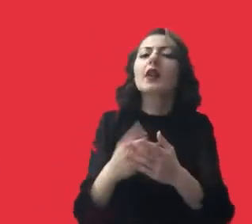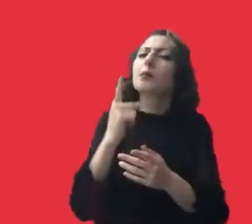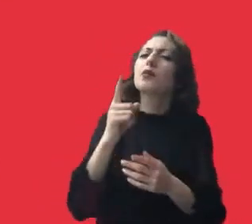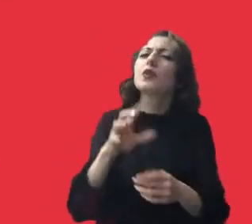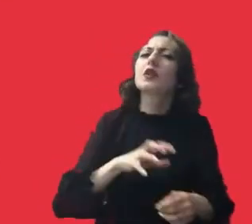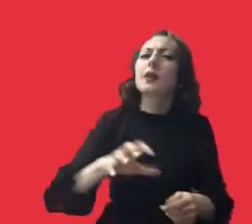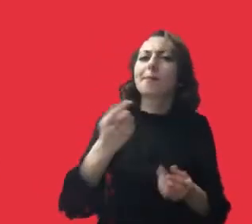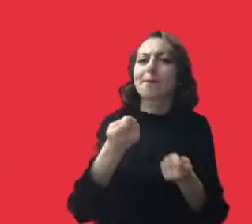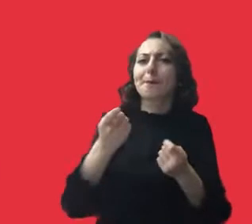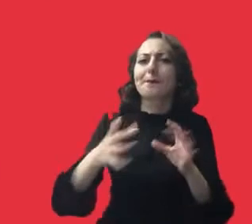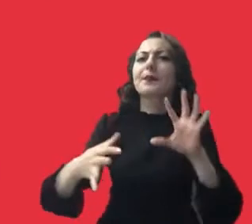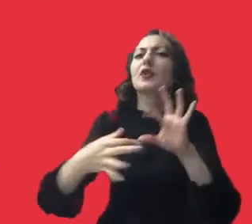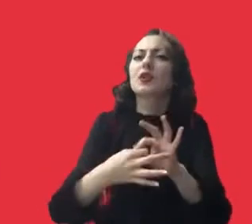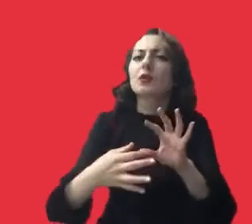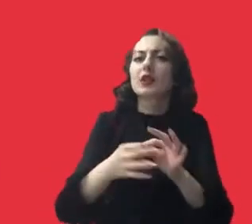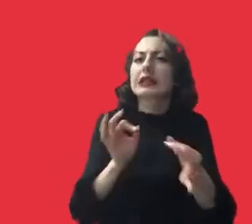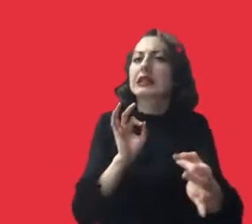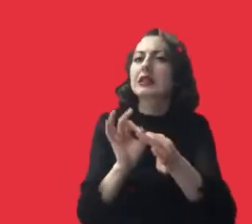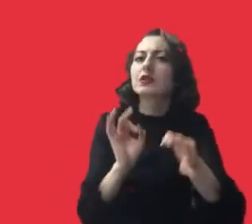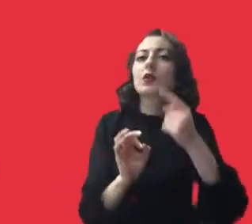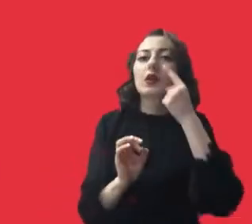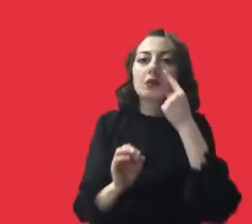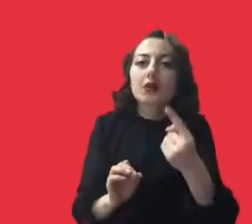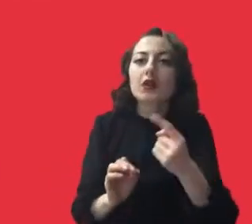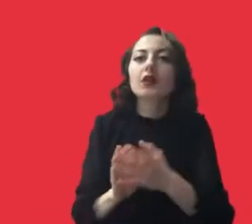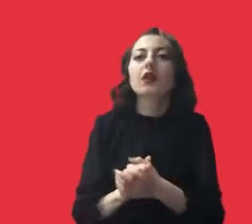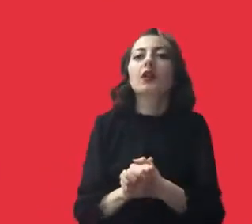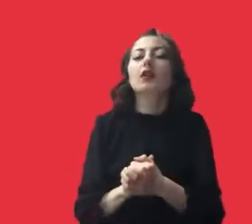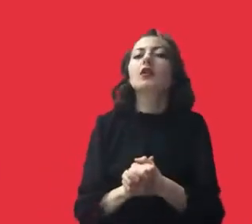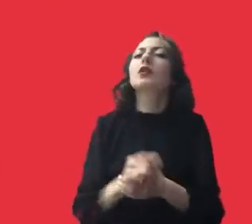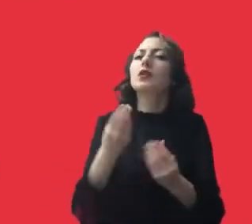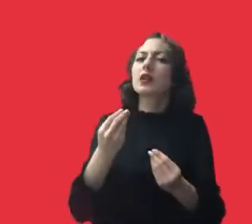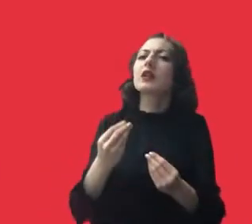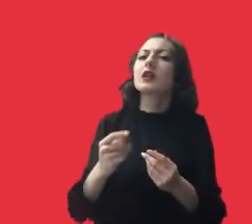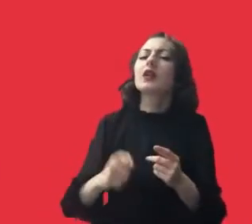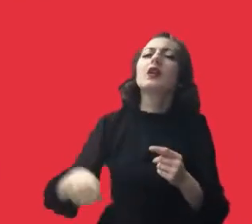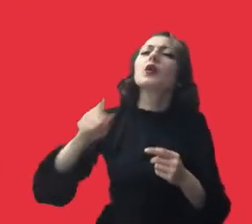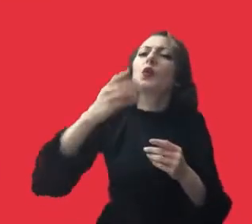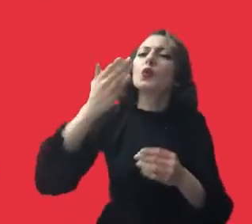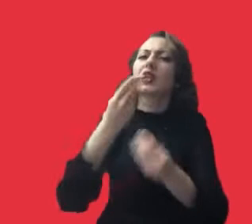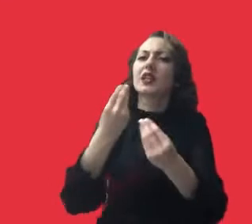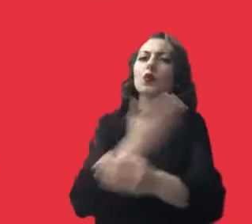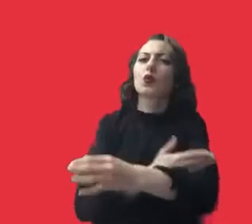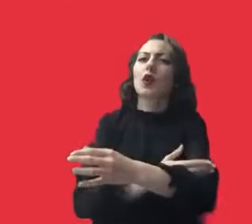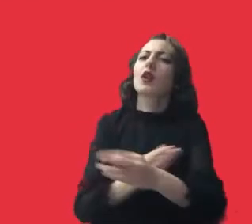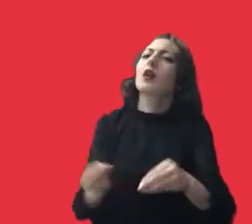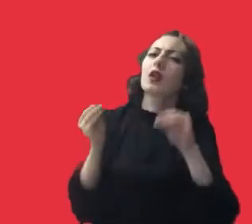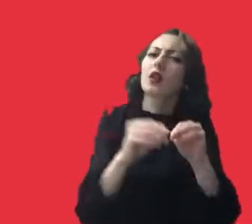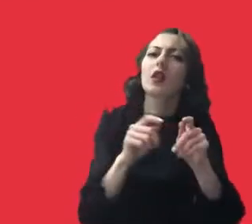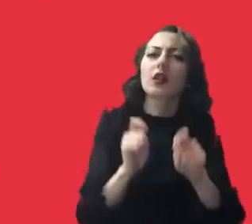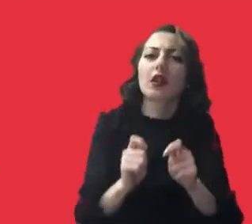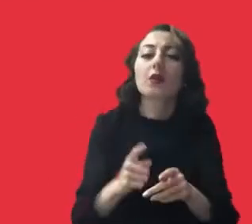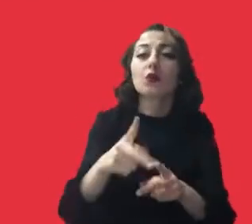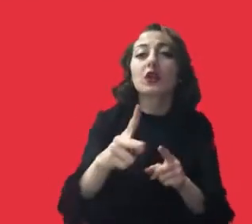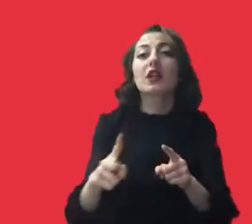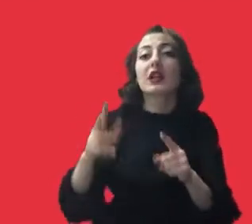membership ve as well. iletişimin And these, in aktörlerinden a way, contribute to biri this hale cooperation getiriyor and Türkiye'yi. communication. Hem And katkı Turkey has sağlayan become one of hem the de bu actors işbirliği içerisinde